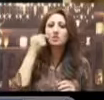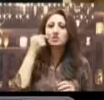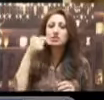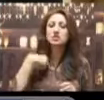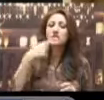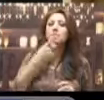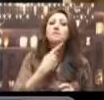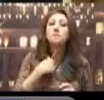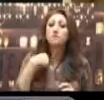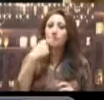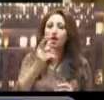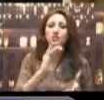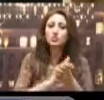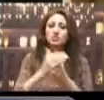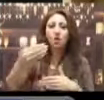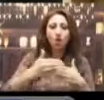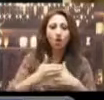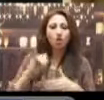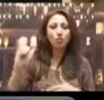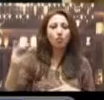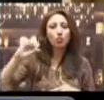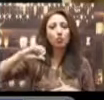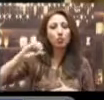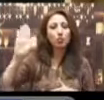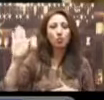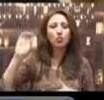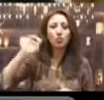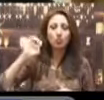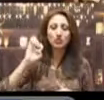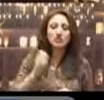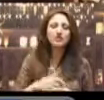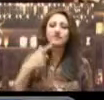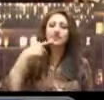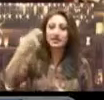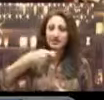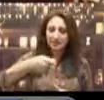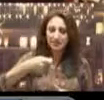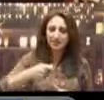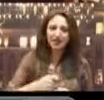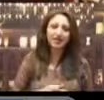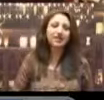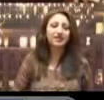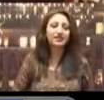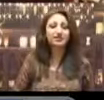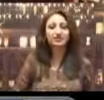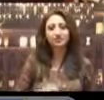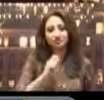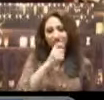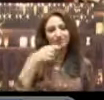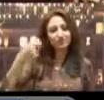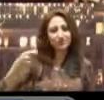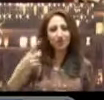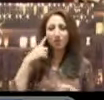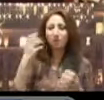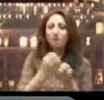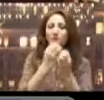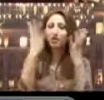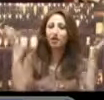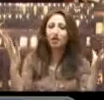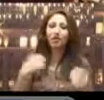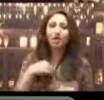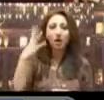مني، يوسف الشريف واحد من الناس. ازيك يوسف؟ اهلا بيك استاذ عمرو، منورني